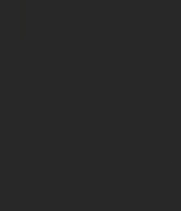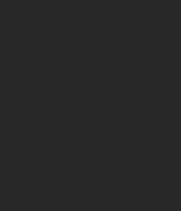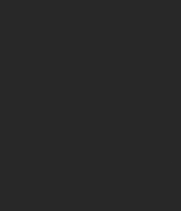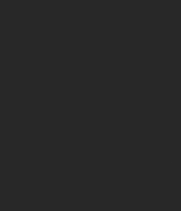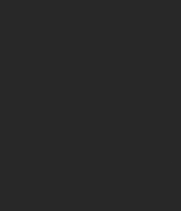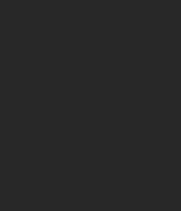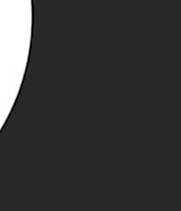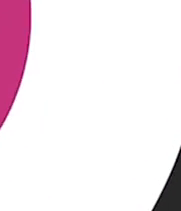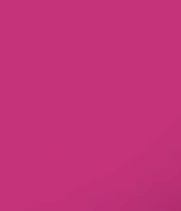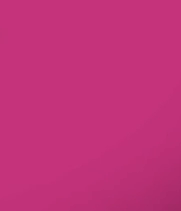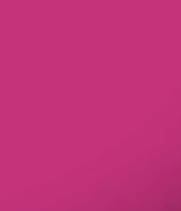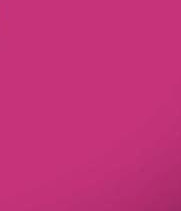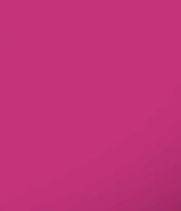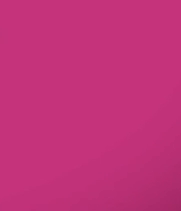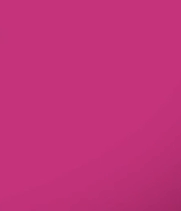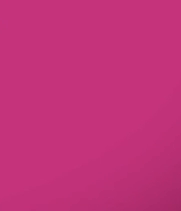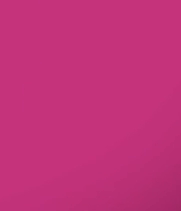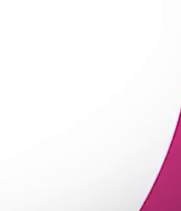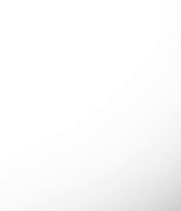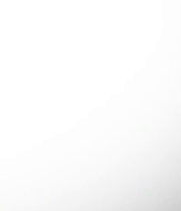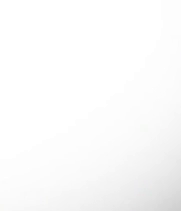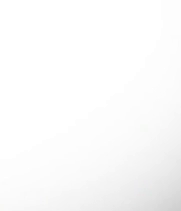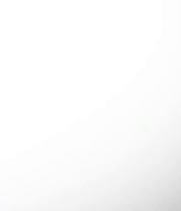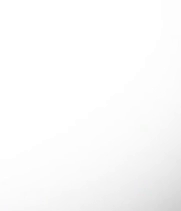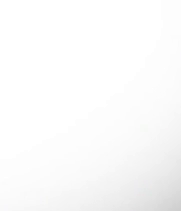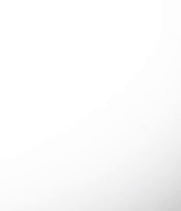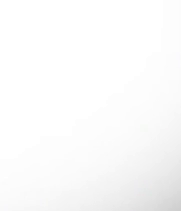Re, viss ēters ir te!